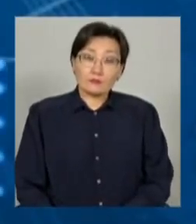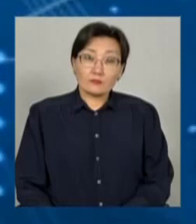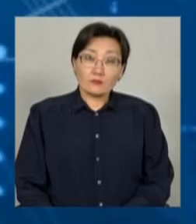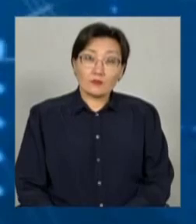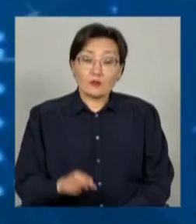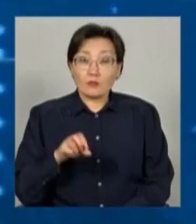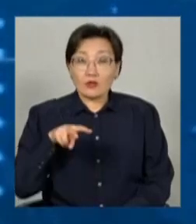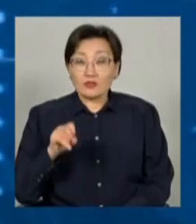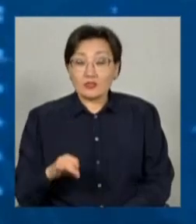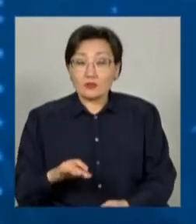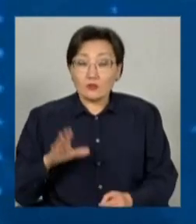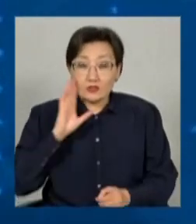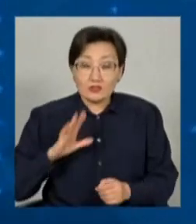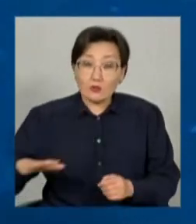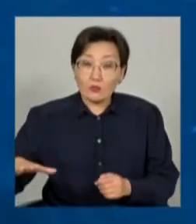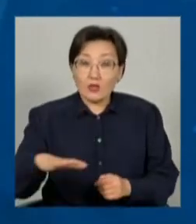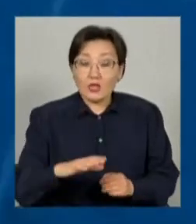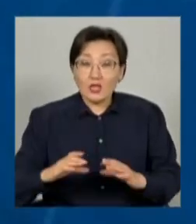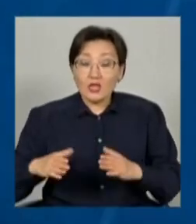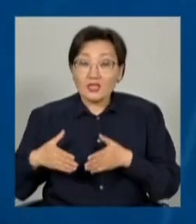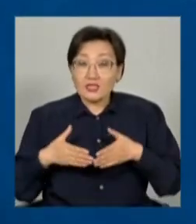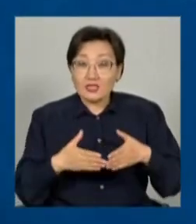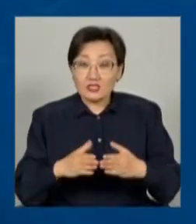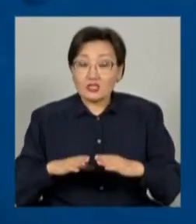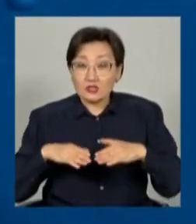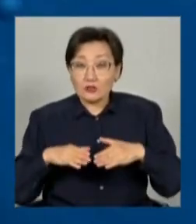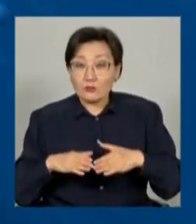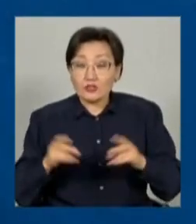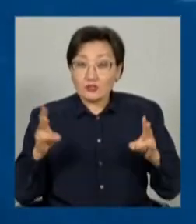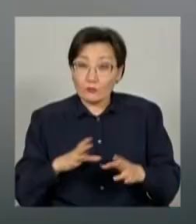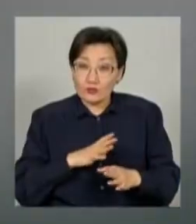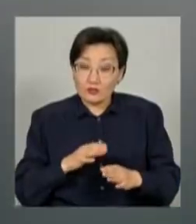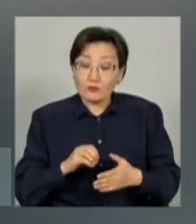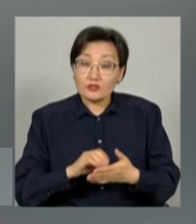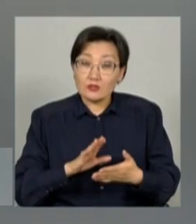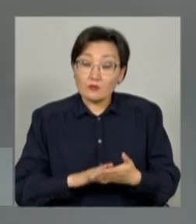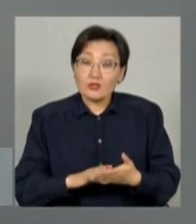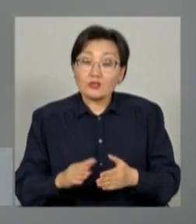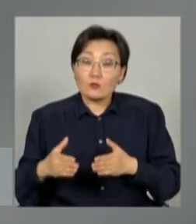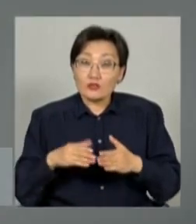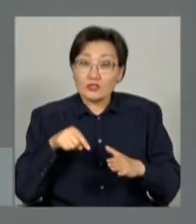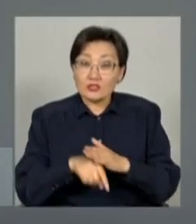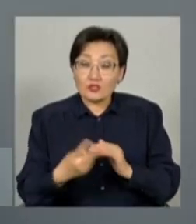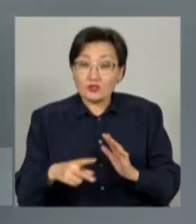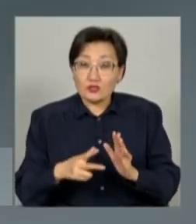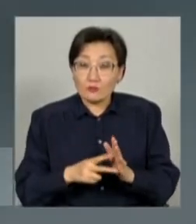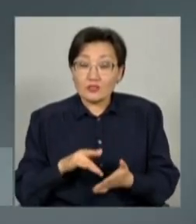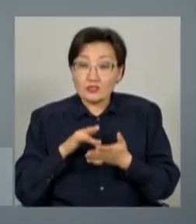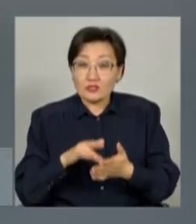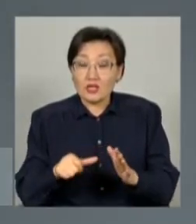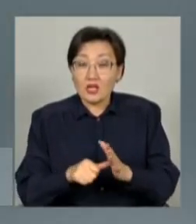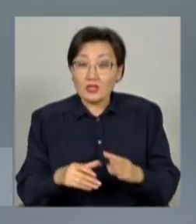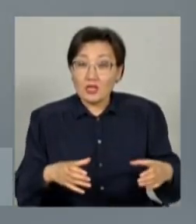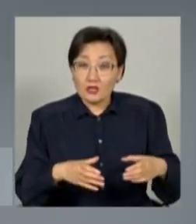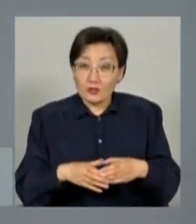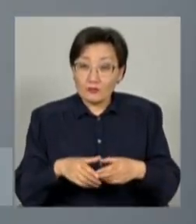Ал Балидегі ашық теңізде катер аударылды. Апат Нуса-Пенида аралының маңында тіркеліпті. Қайық бортында 28 турист пен 6